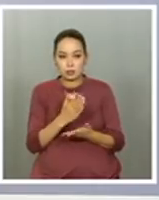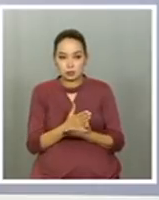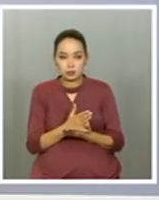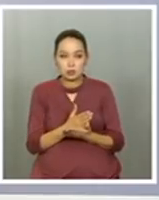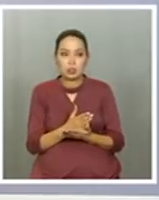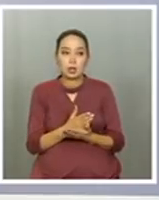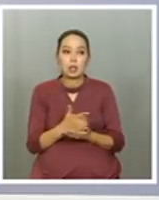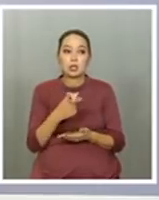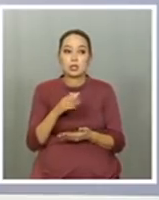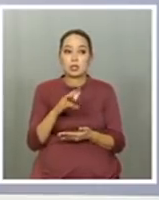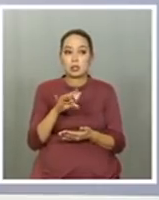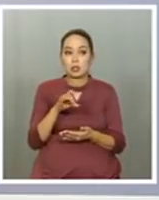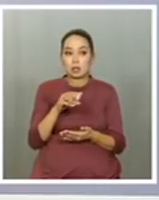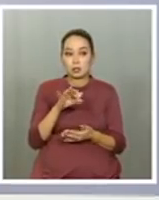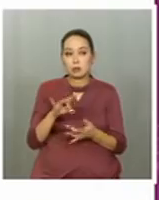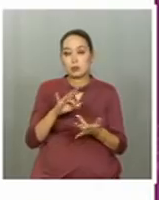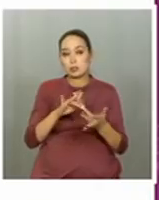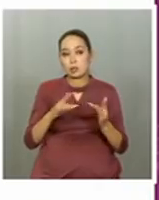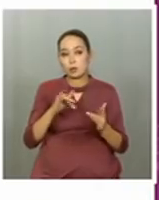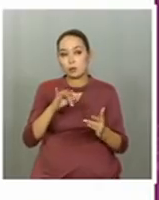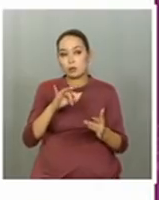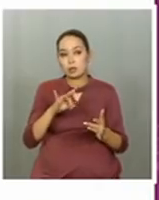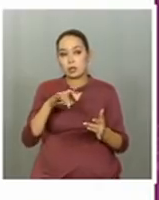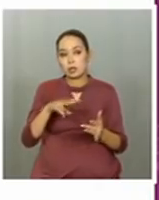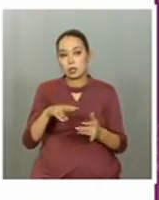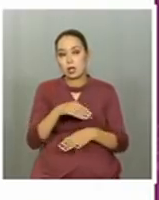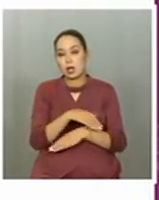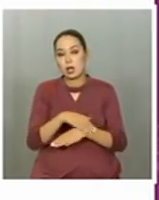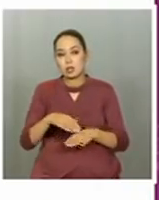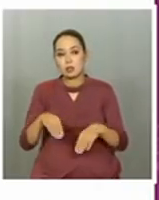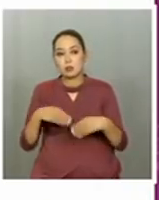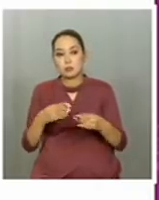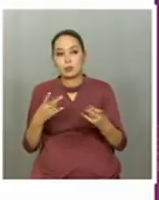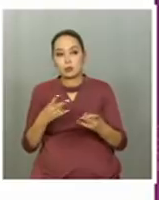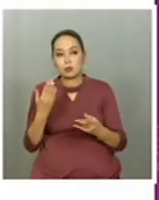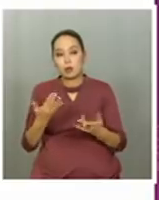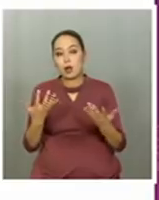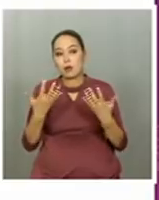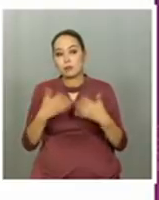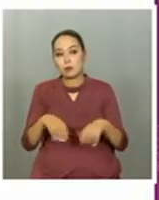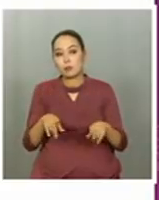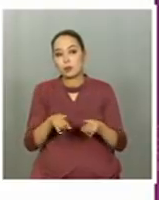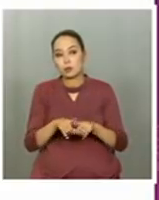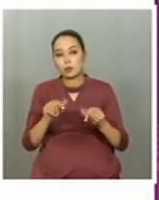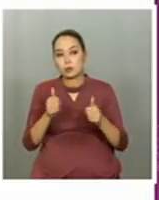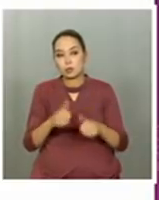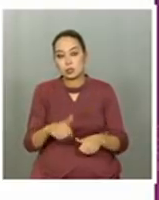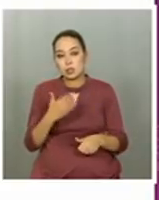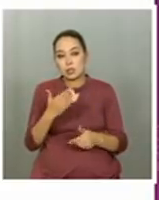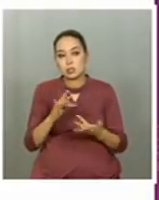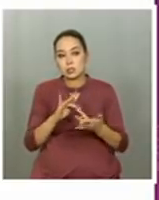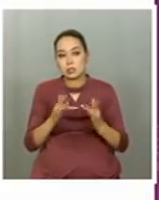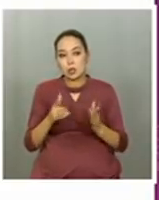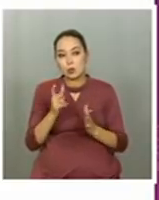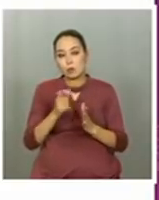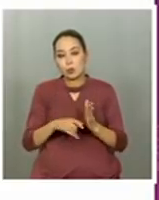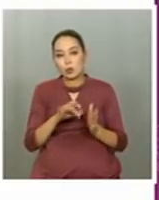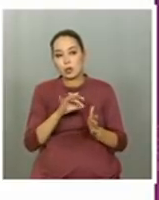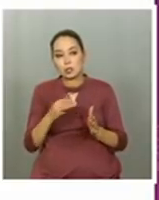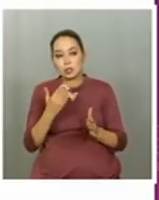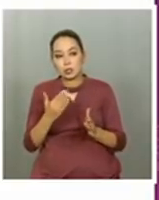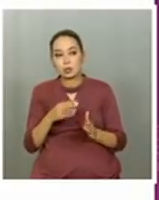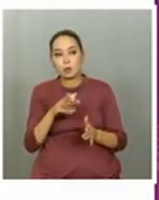Генераторға сайттың URL адресін беру қажет. Ол автоматты түрде сайттың бөлімдері мен мазмұнын мобильді құрылғыларға